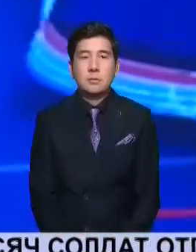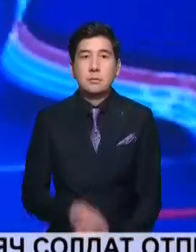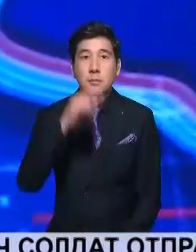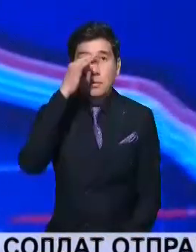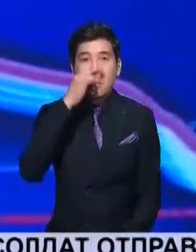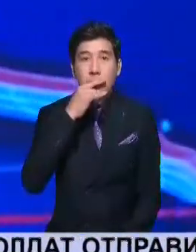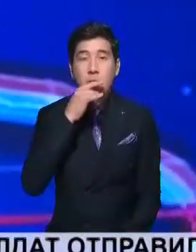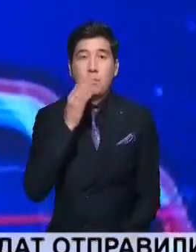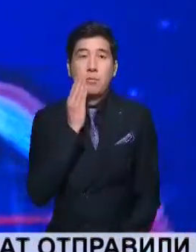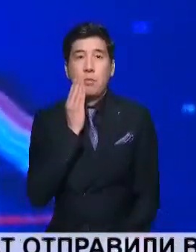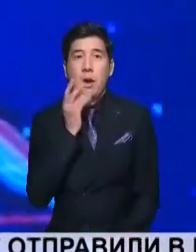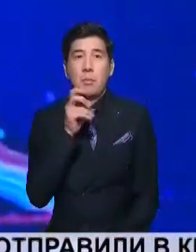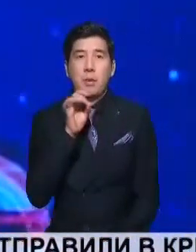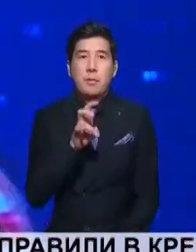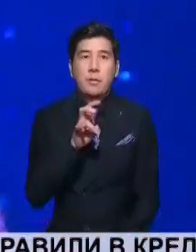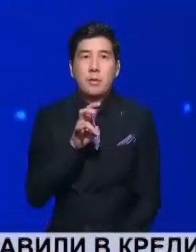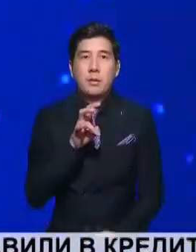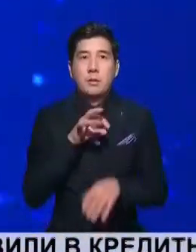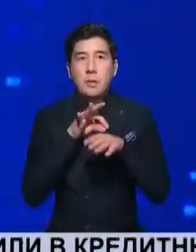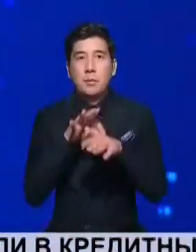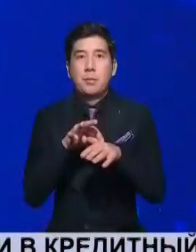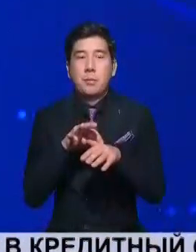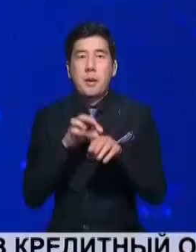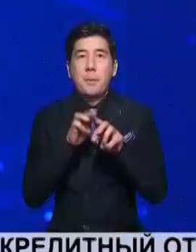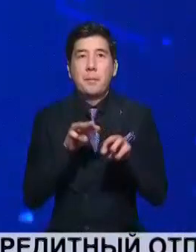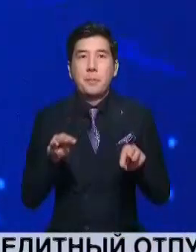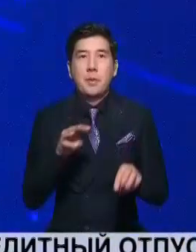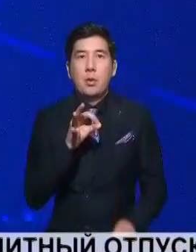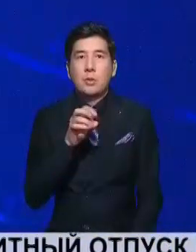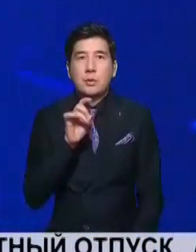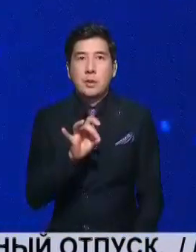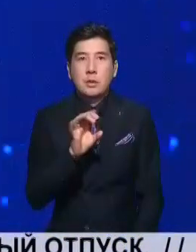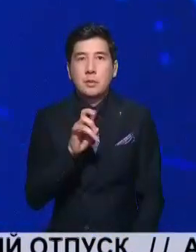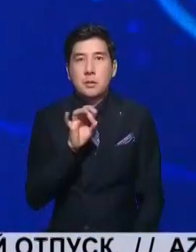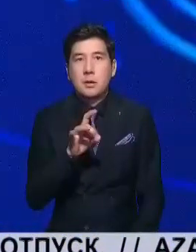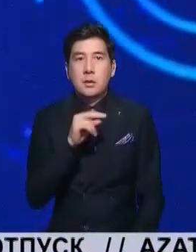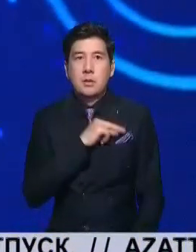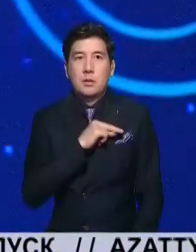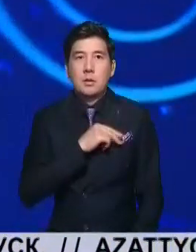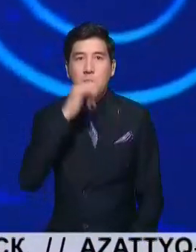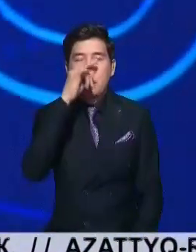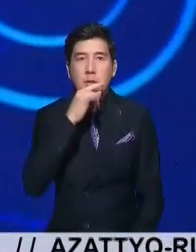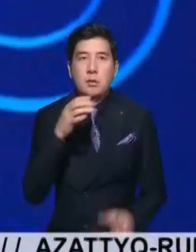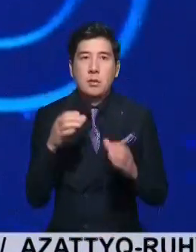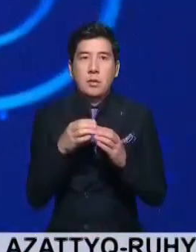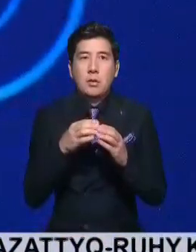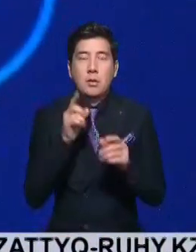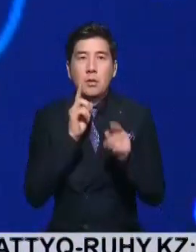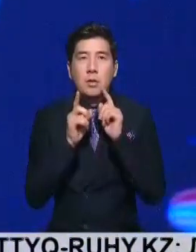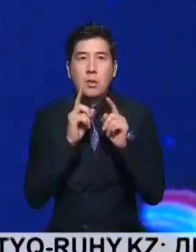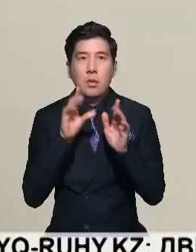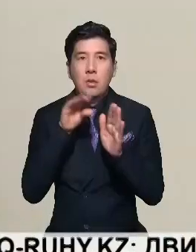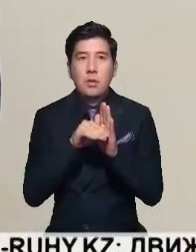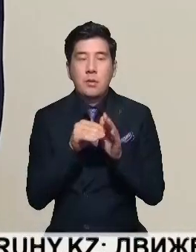Казахстан может стать хабом по производству локомотивов. Премьер-министр Олжас Бектенов в рамках работы казахстанского круглого стола по глобальным инвестициям